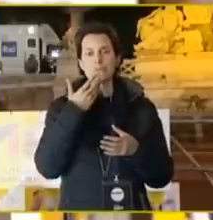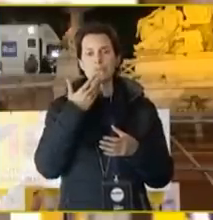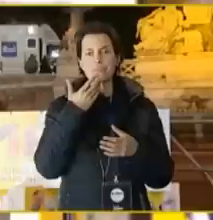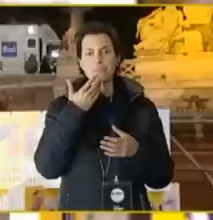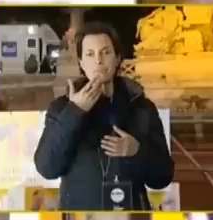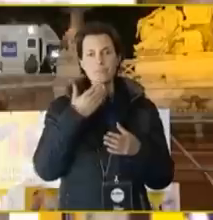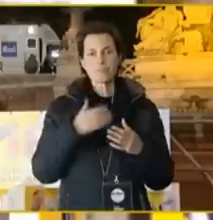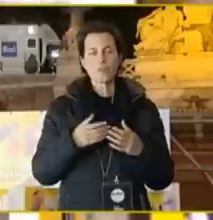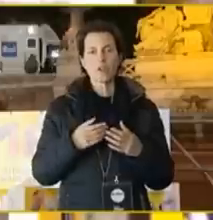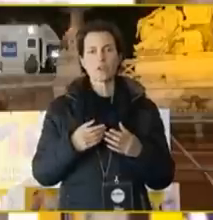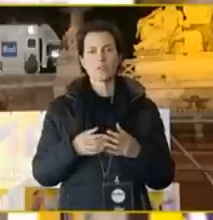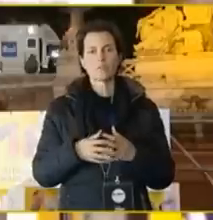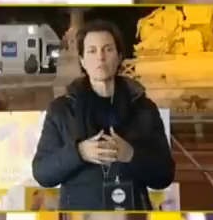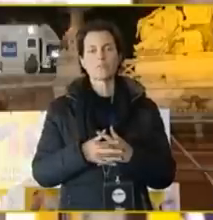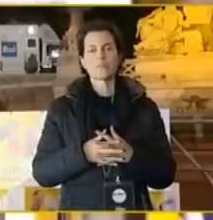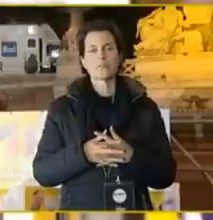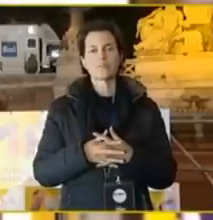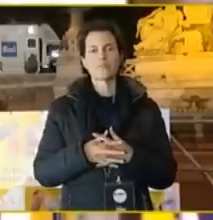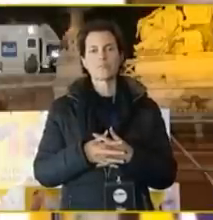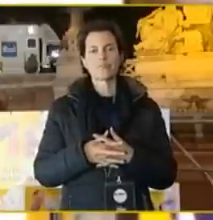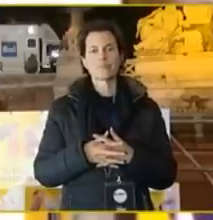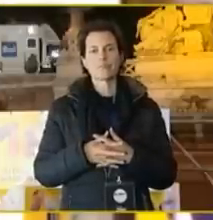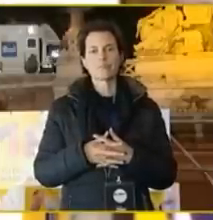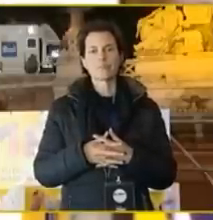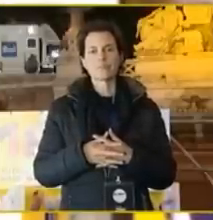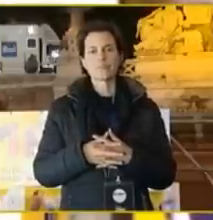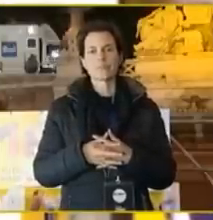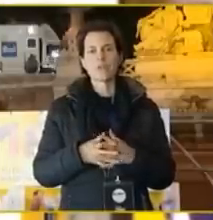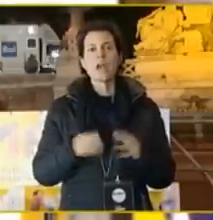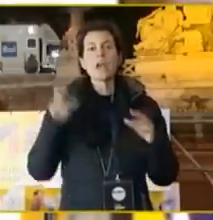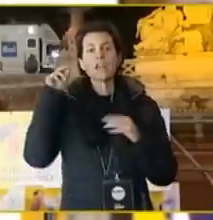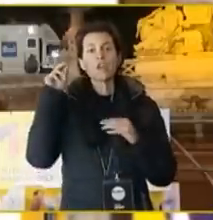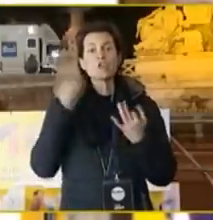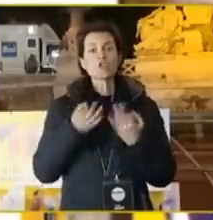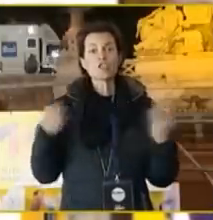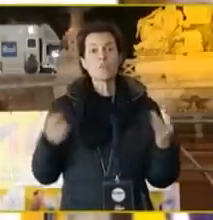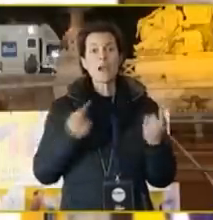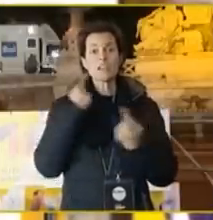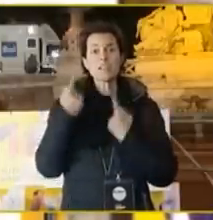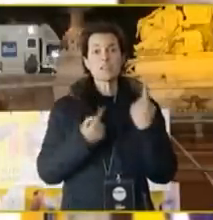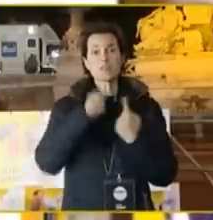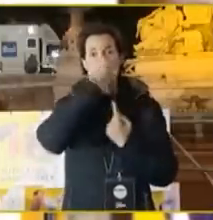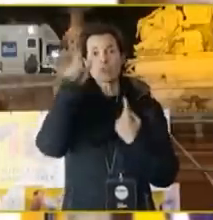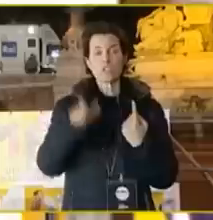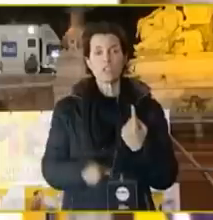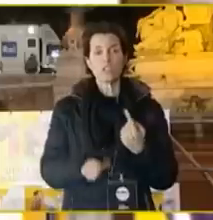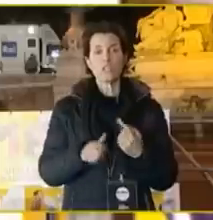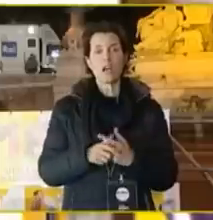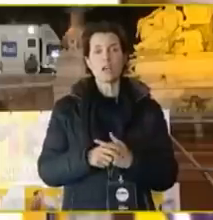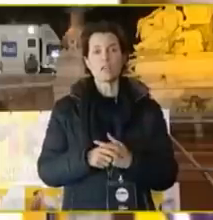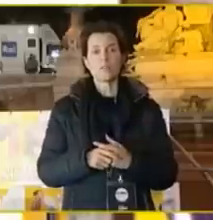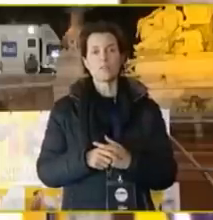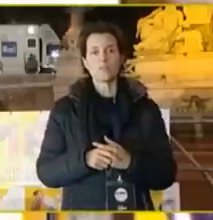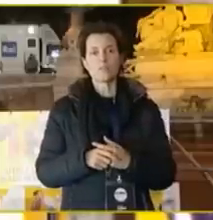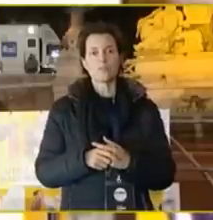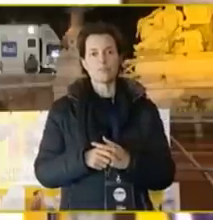problemi dei cittadini, che conosce bene le questioni dell'Italia, delle varie regioni e che rappresenterà una